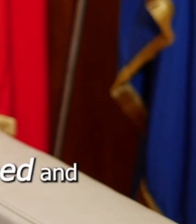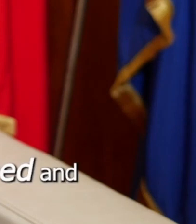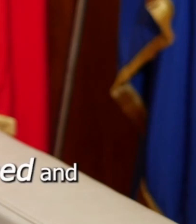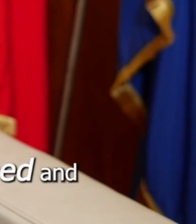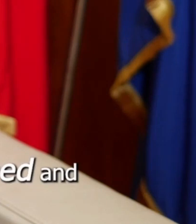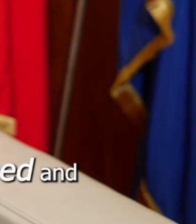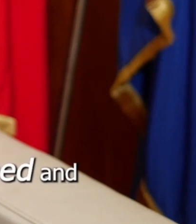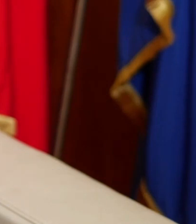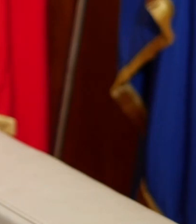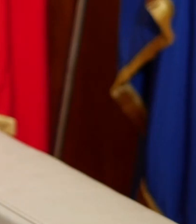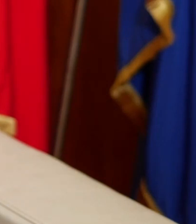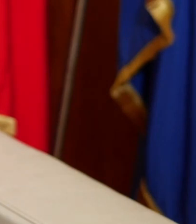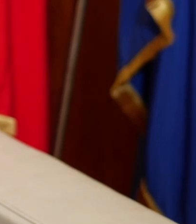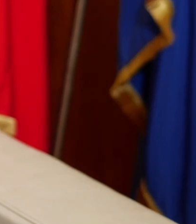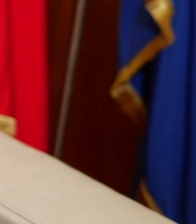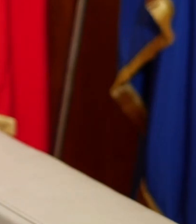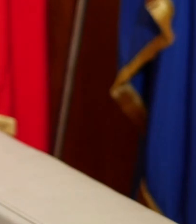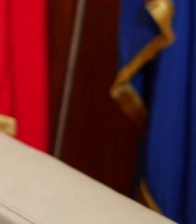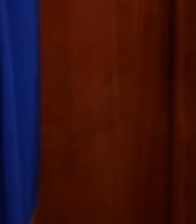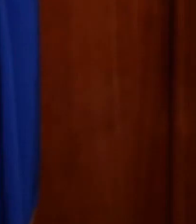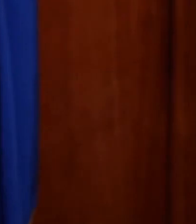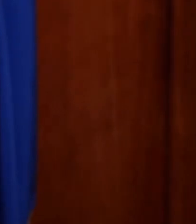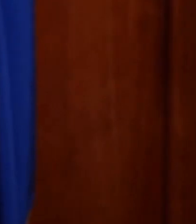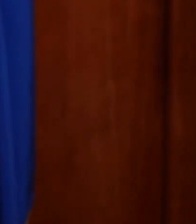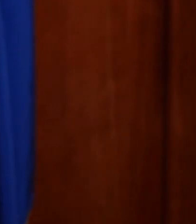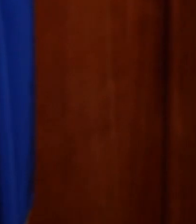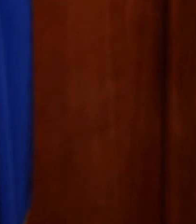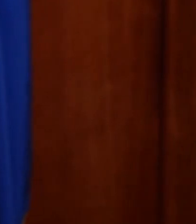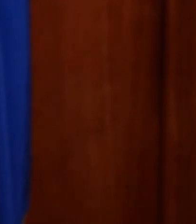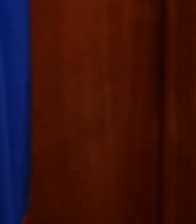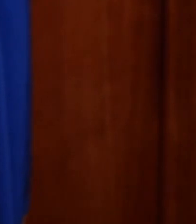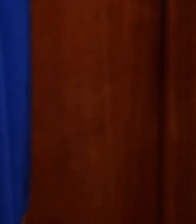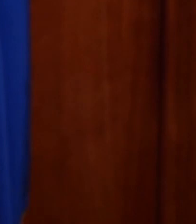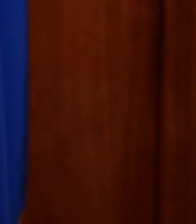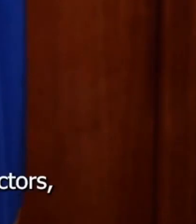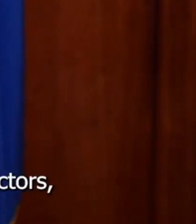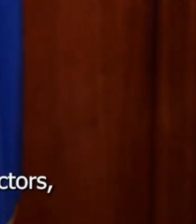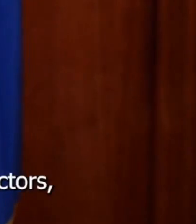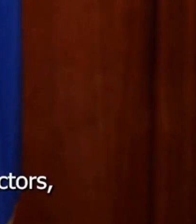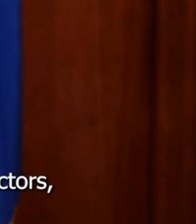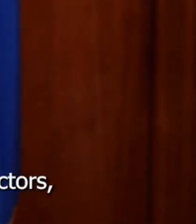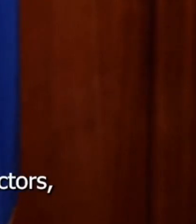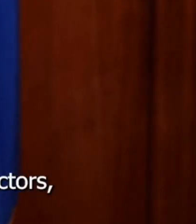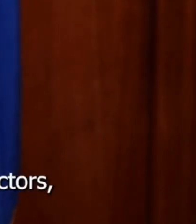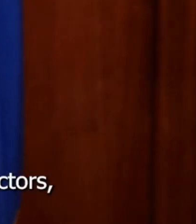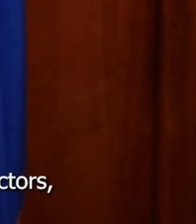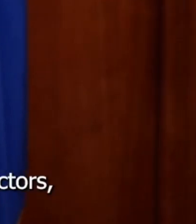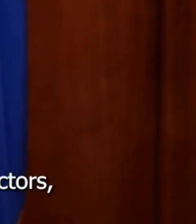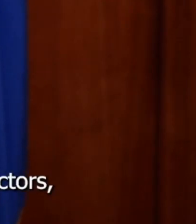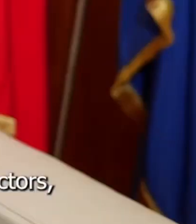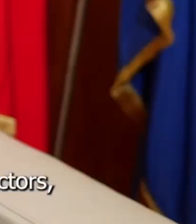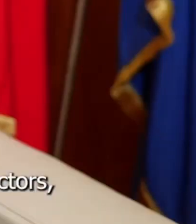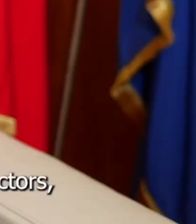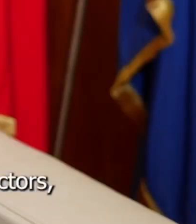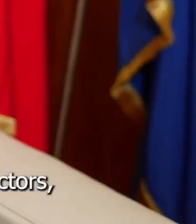grande impegno politico, consapevole dei rischi che interessi i governi a tutti i livelli e che prevede il coinvolgimento inclusivo